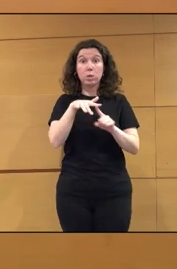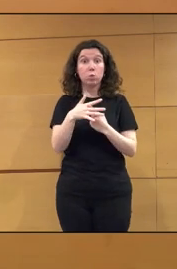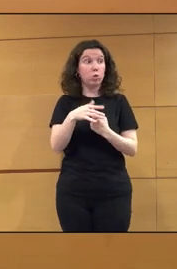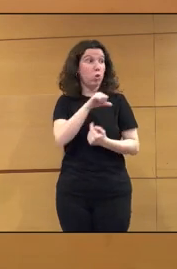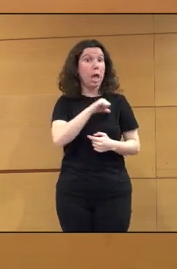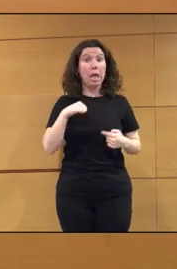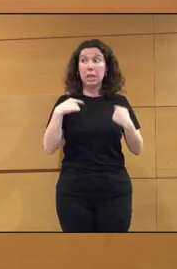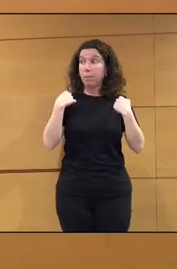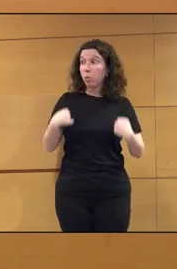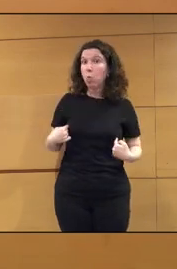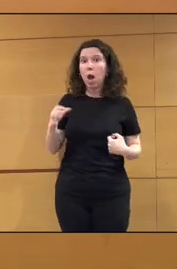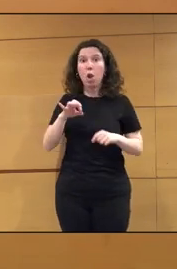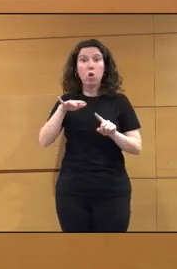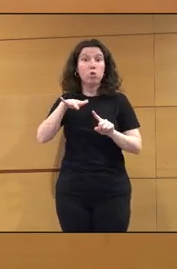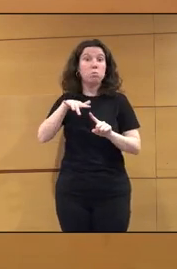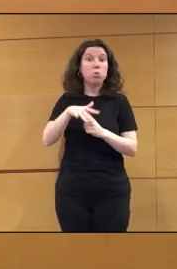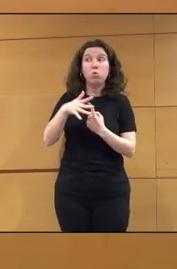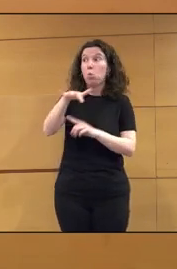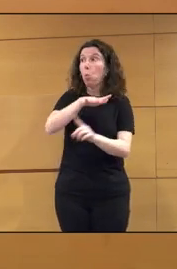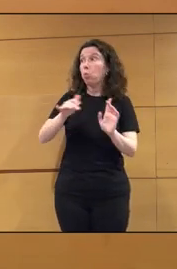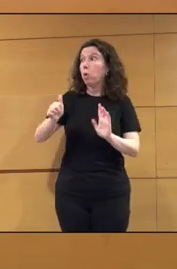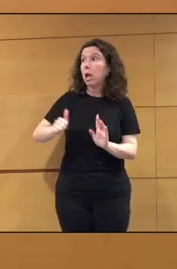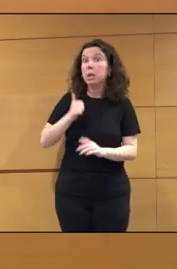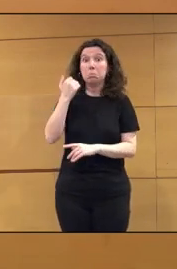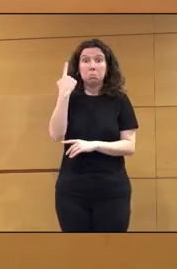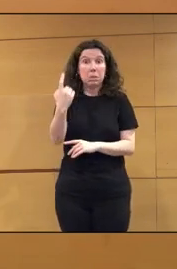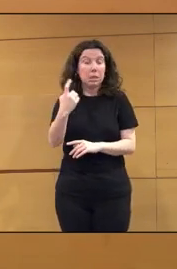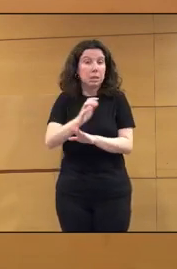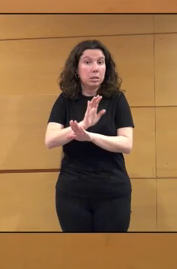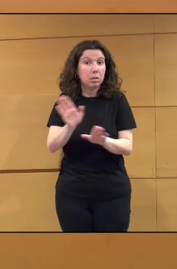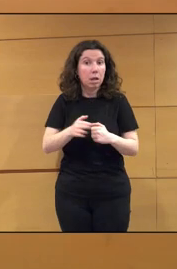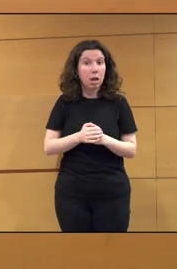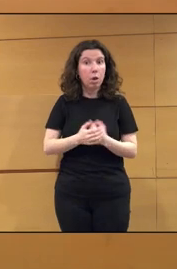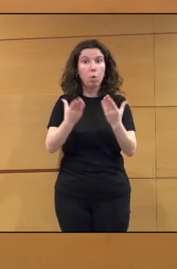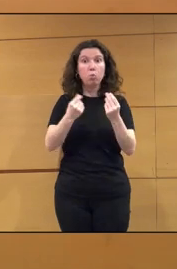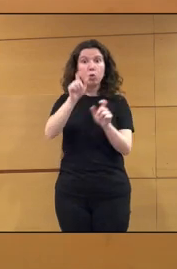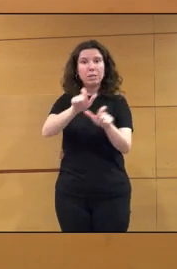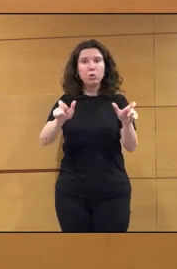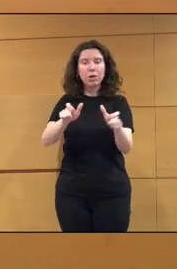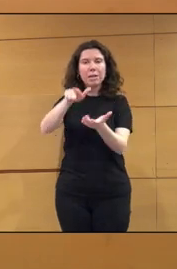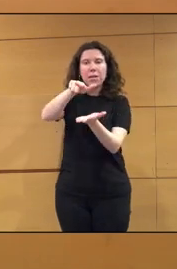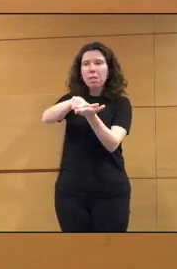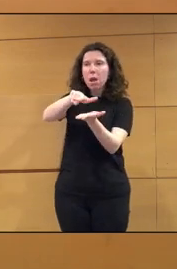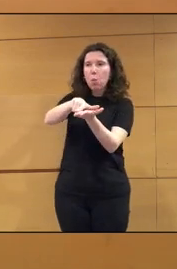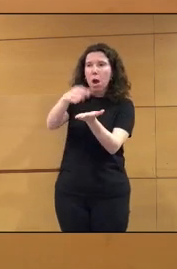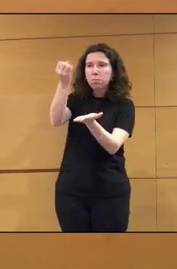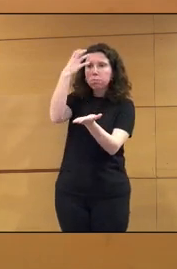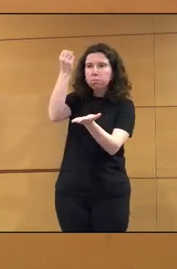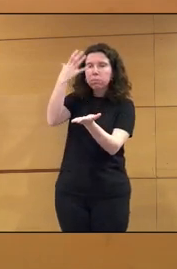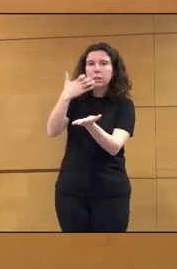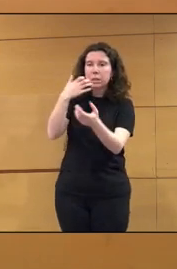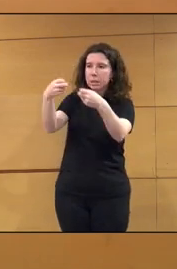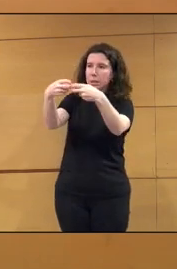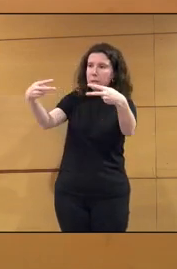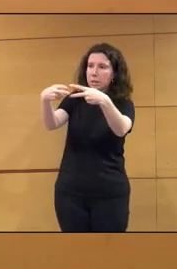situació contextual, pot fer servir. Tenim moltes persones que estan aprenent la llengua. Llavors, entorns web